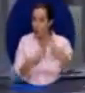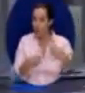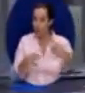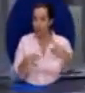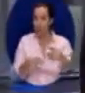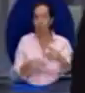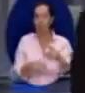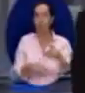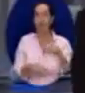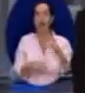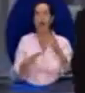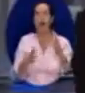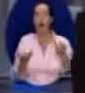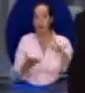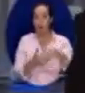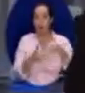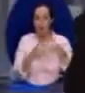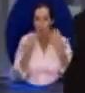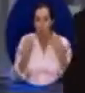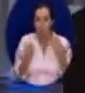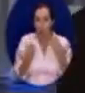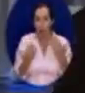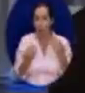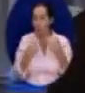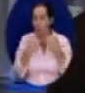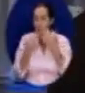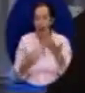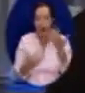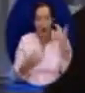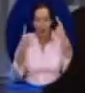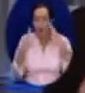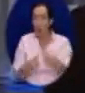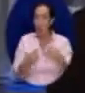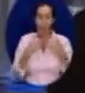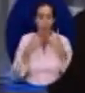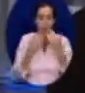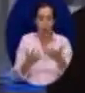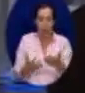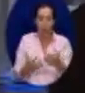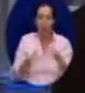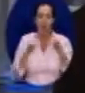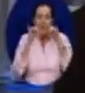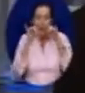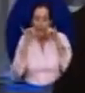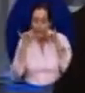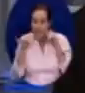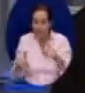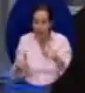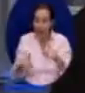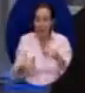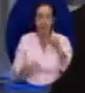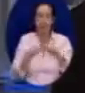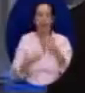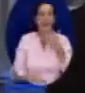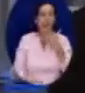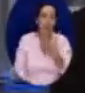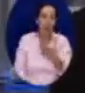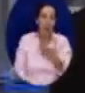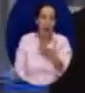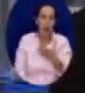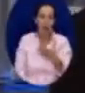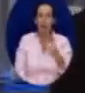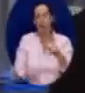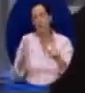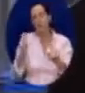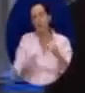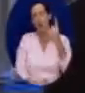פעמים נפרדות. קמת בבוקר, בבוקר ממש גרוע, היה לך ממש יום נוראי, יצא שצרחת, התנהגת מגיל, במשפחות